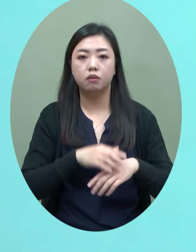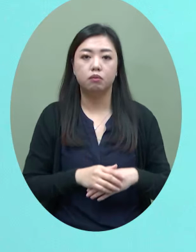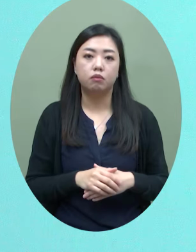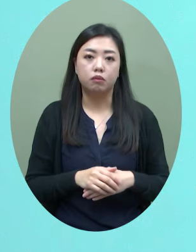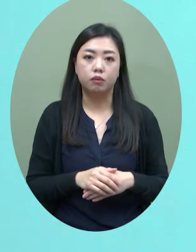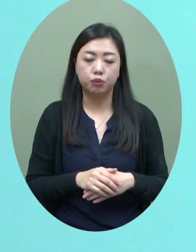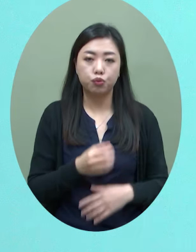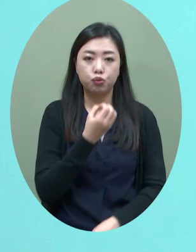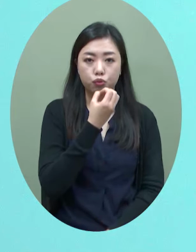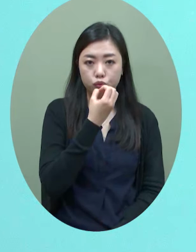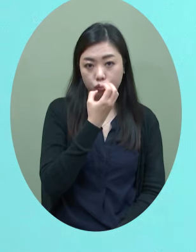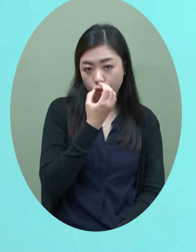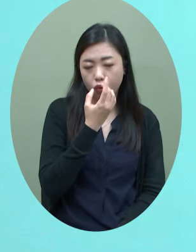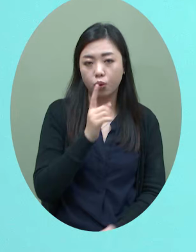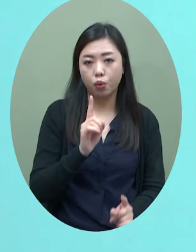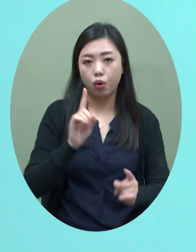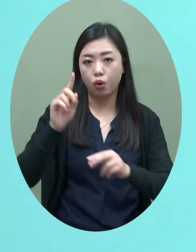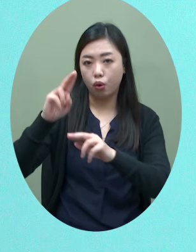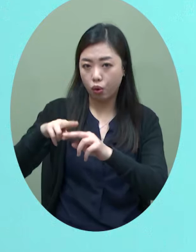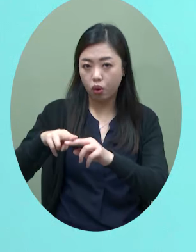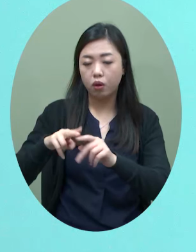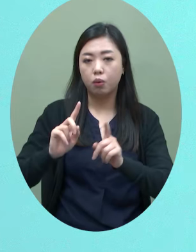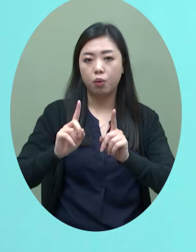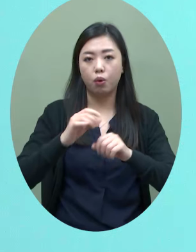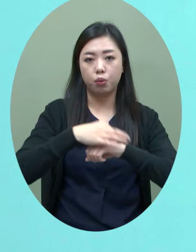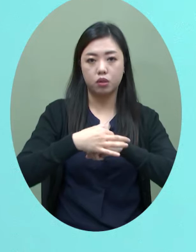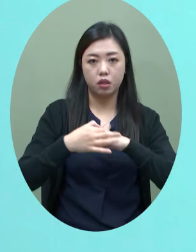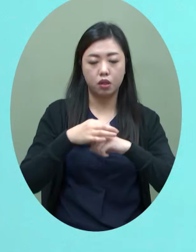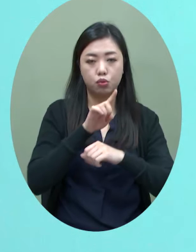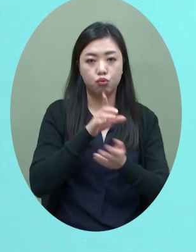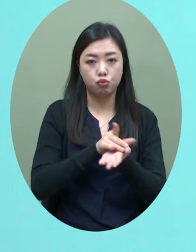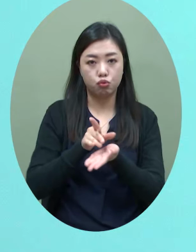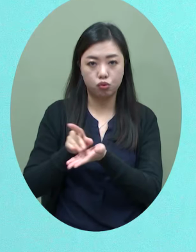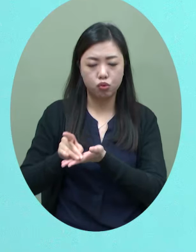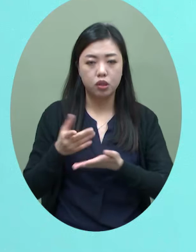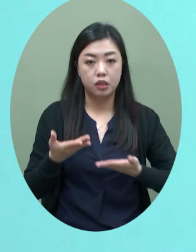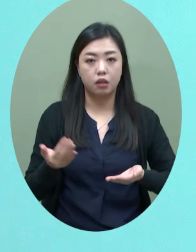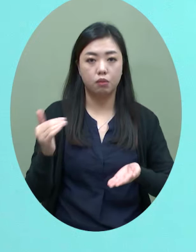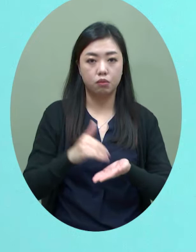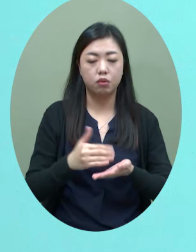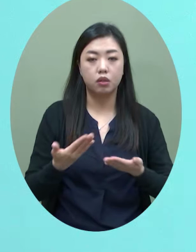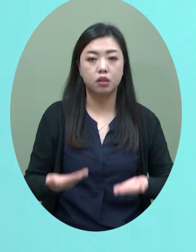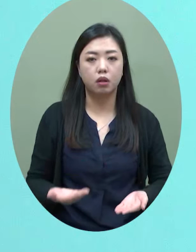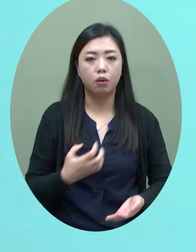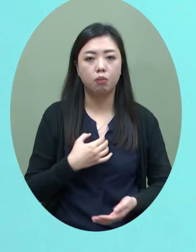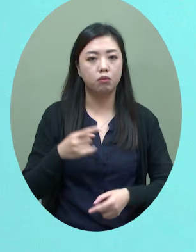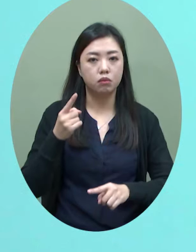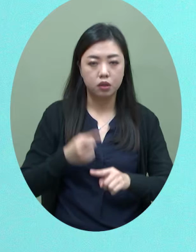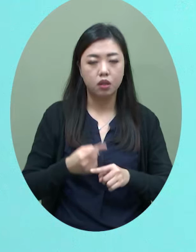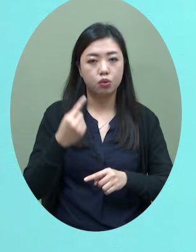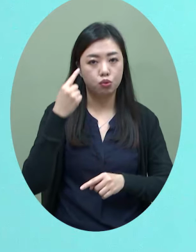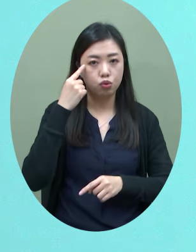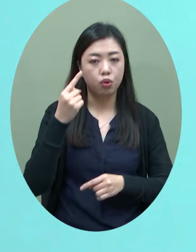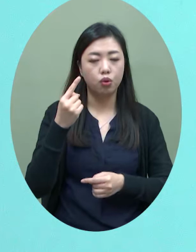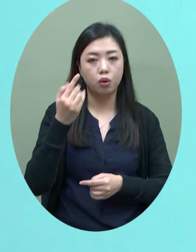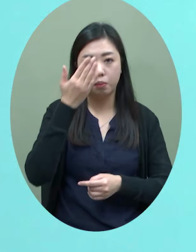係本地、內地以至國際嘅專家咧，去到呢個階段都認為要真正嘅走出呢